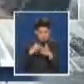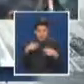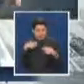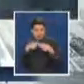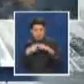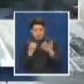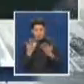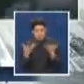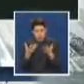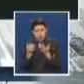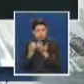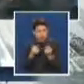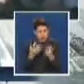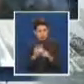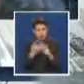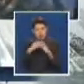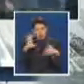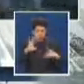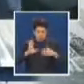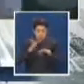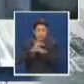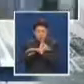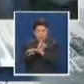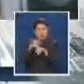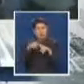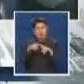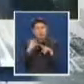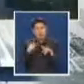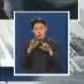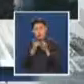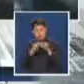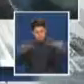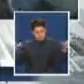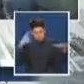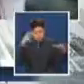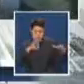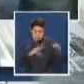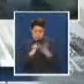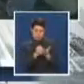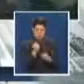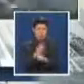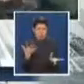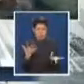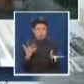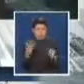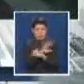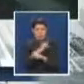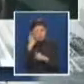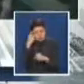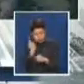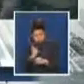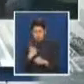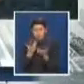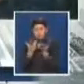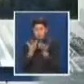รคนะครับแล้วก็พื้นที่อย่างเช่นลพบุรีอยุธยานะฮะซึ่งมันกว้างขวางมากเนี่ยบางพื้นที่เนี่ยก็เข้าไม่ถึงเขาต้องใช้กระ